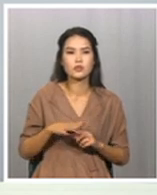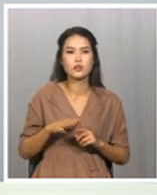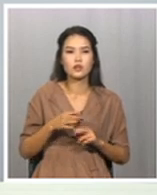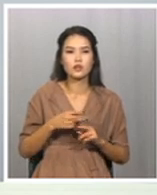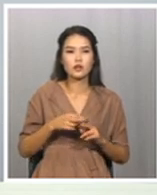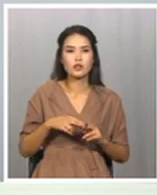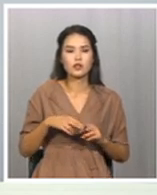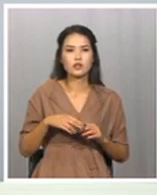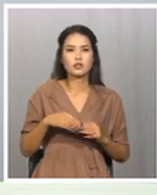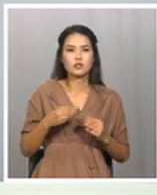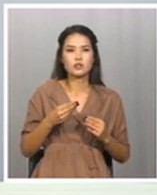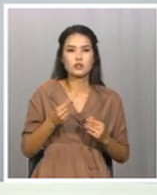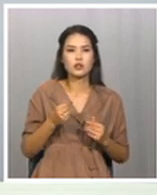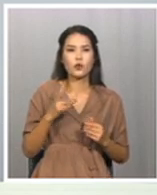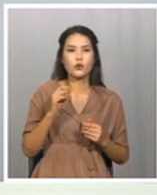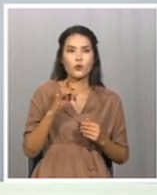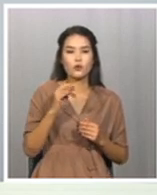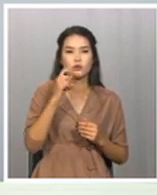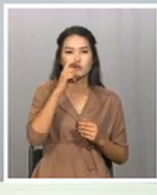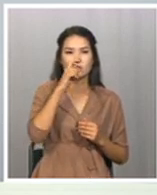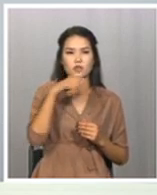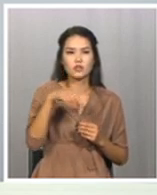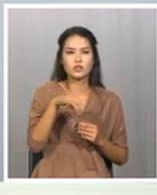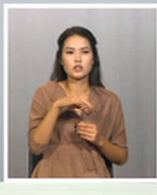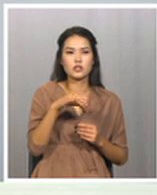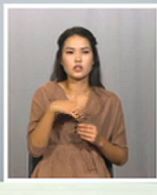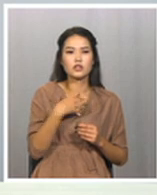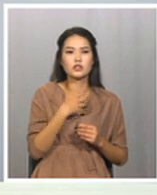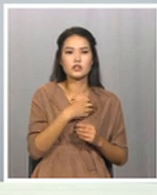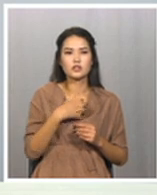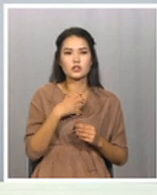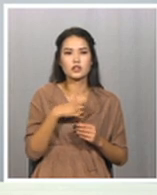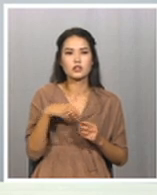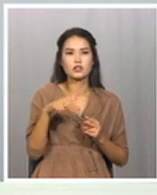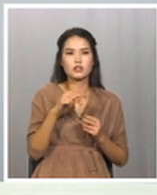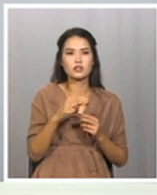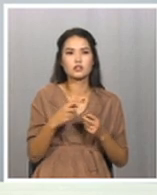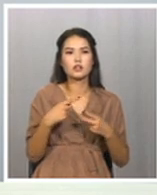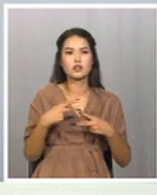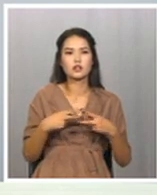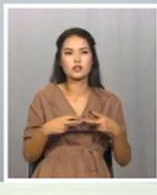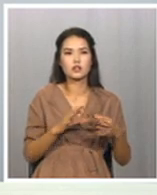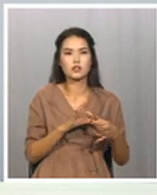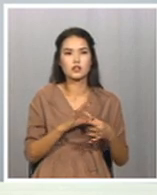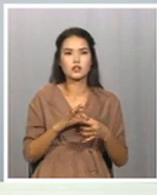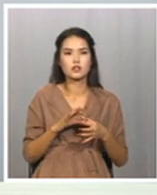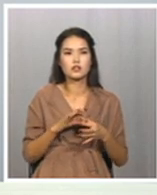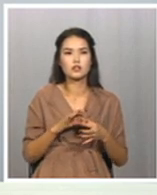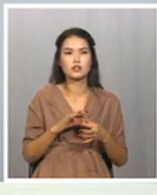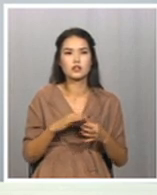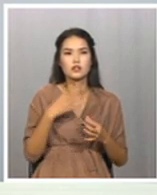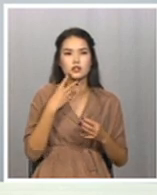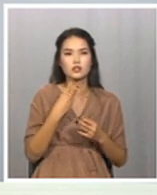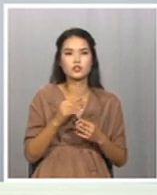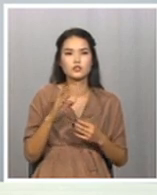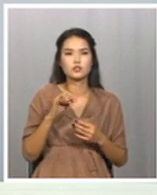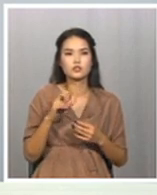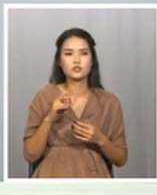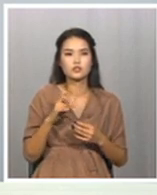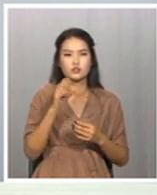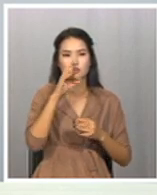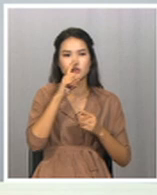сұйылтылған күкірт қышқылының ерітіндісі негіздік оксидтермен әрекеттесіп, тұз және су түзілгендігін